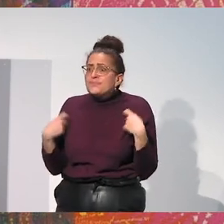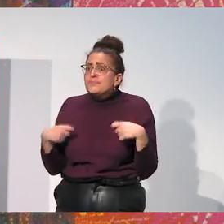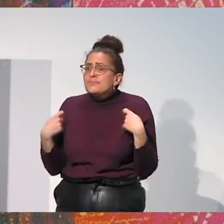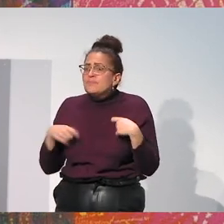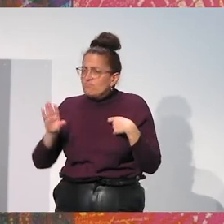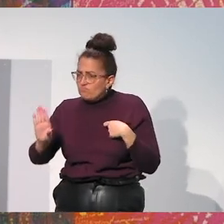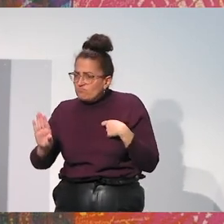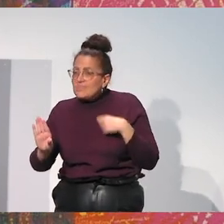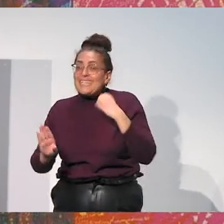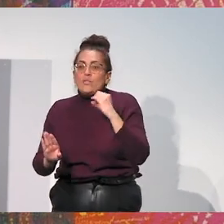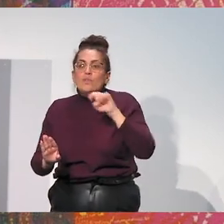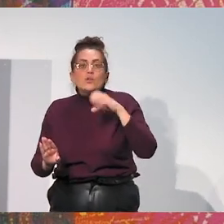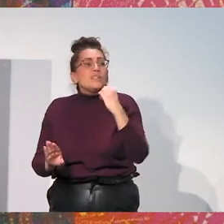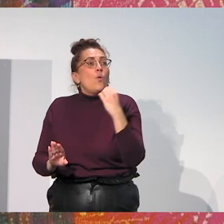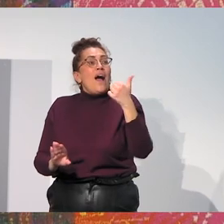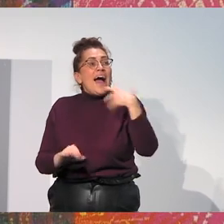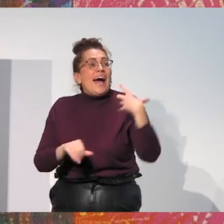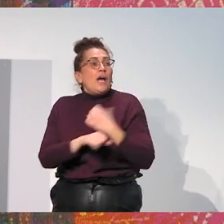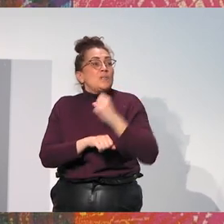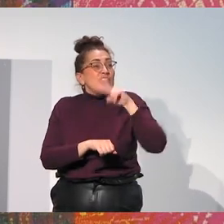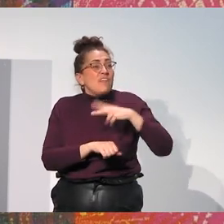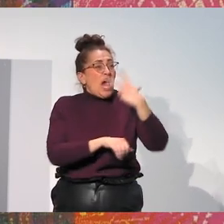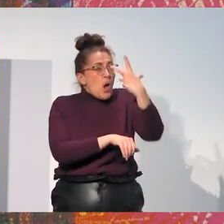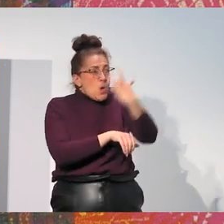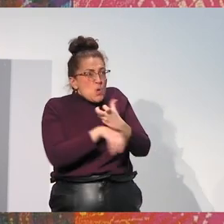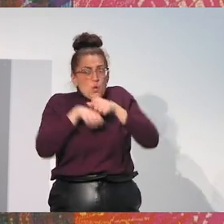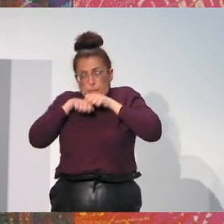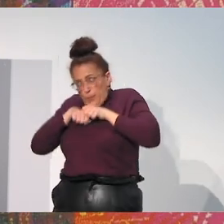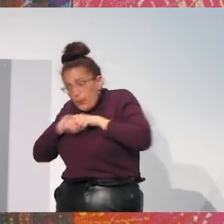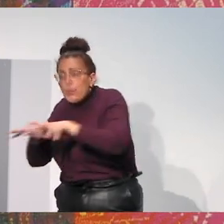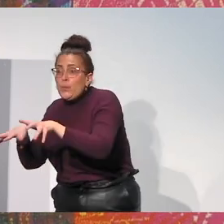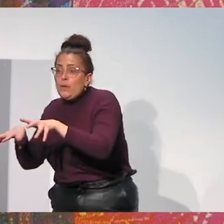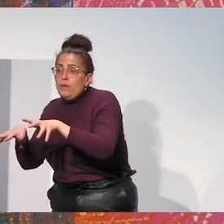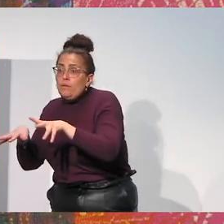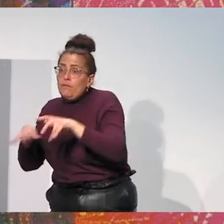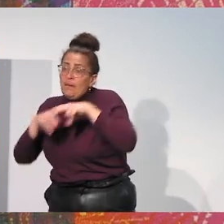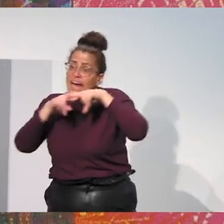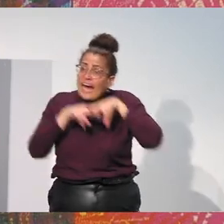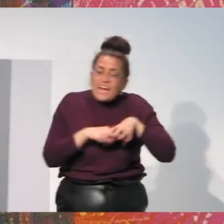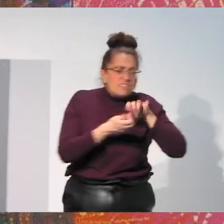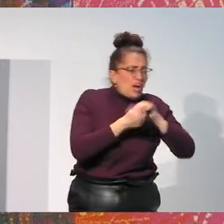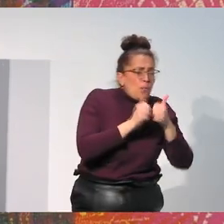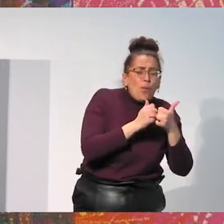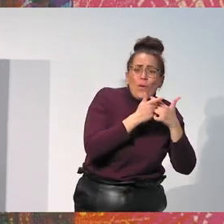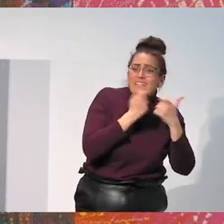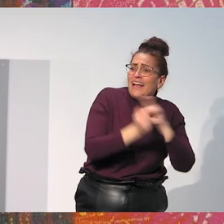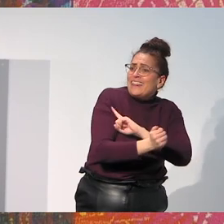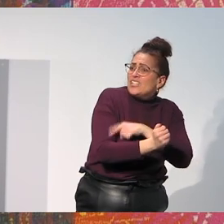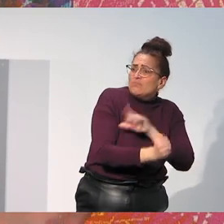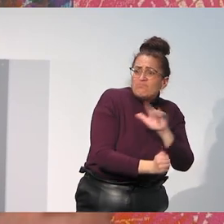à se passer des énergies fossiles et fissiles. Donc autant dire qu'on est quand même assez loin, mais c'est dû